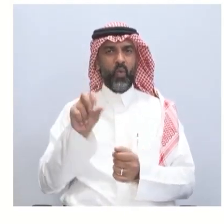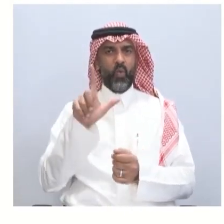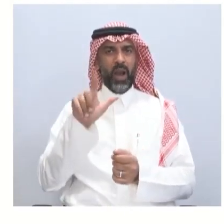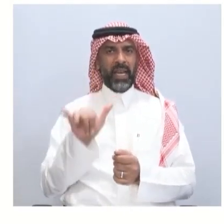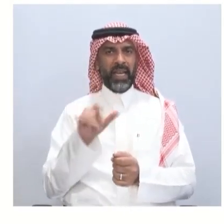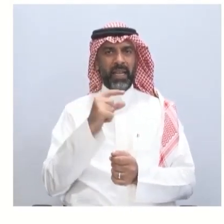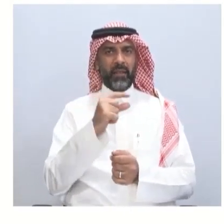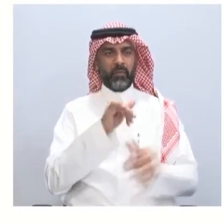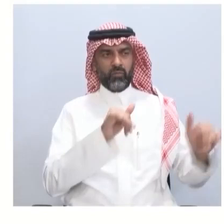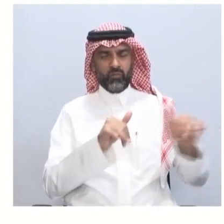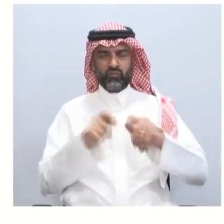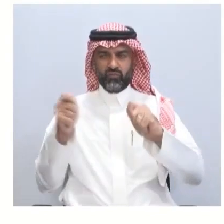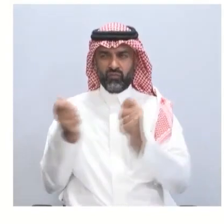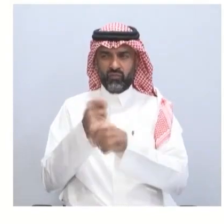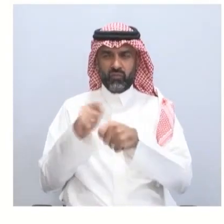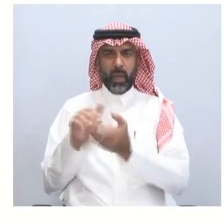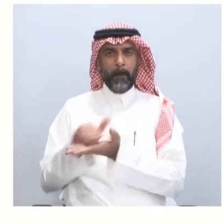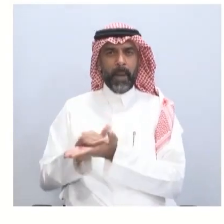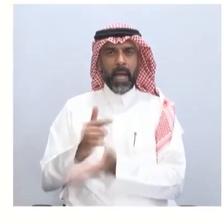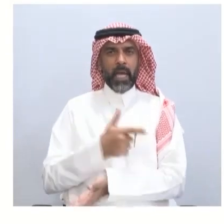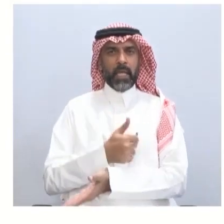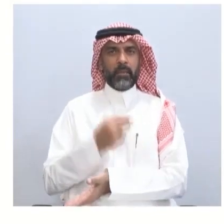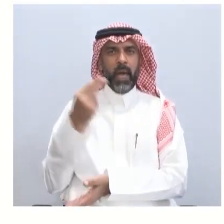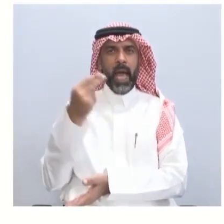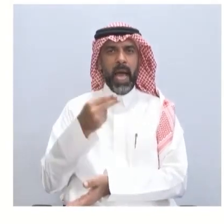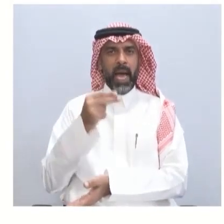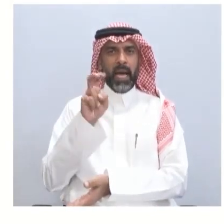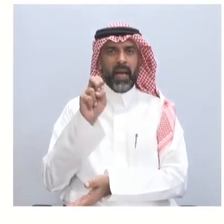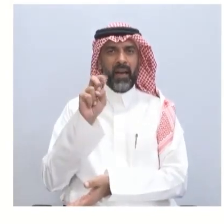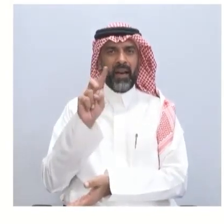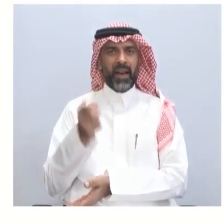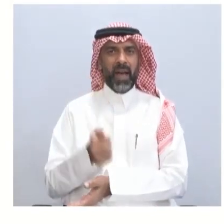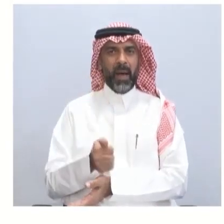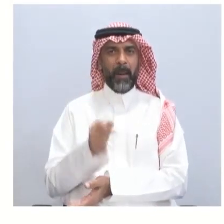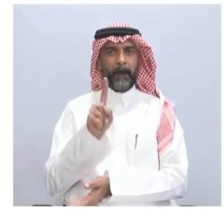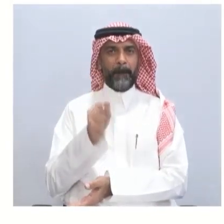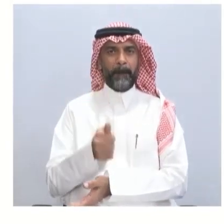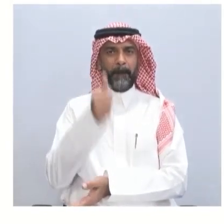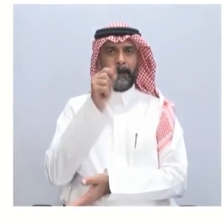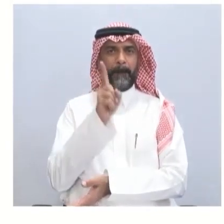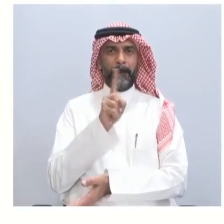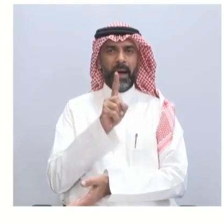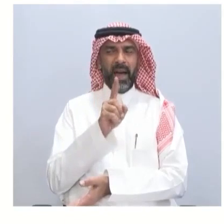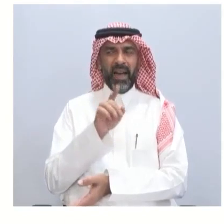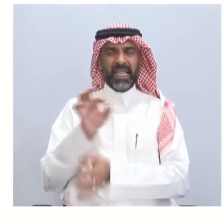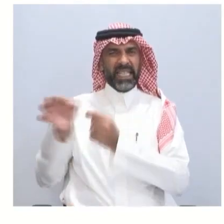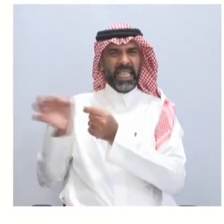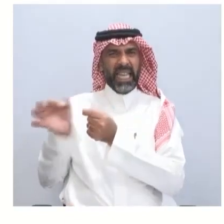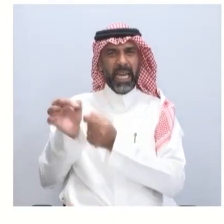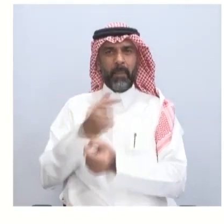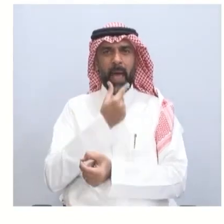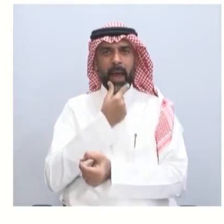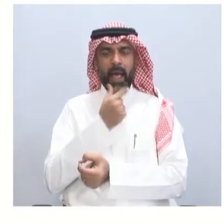ما ذكرنا لكم هي احد المعالم الاسلاميه التاريخيه بالقرب من الجبيله القريبه من منطقه الرياض